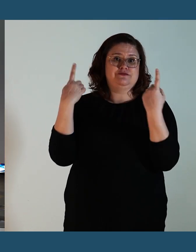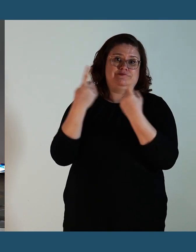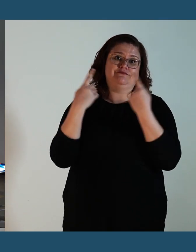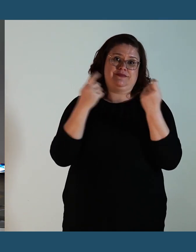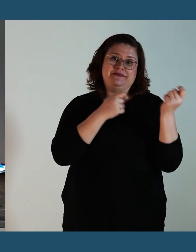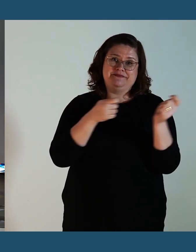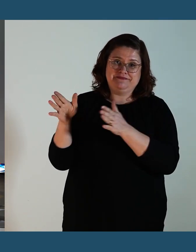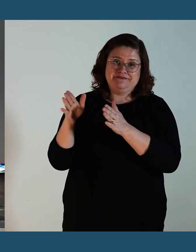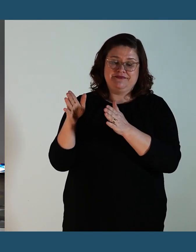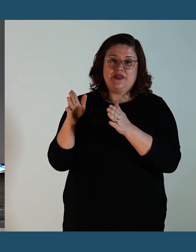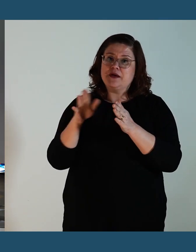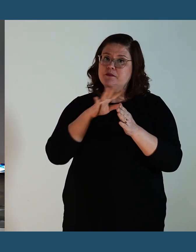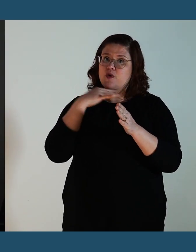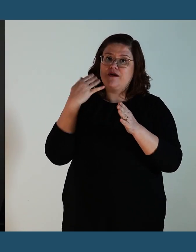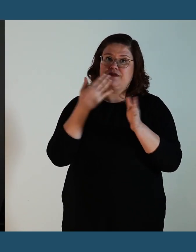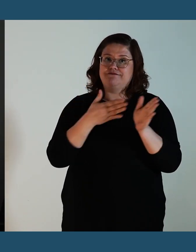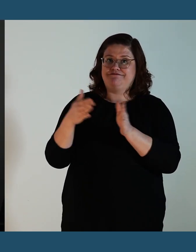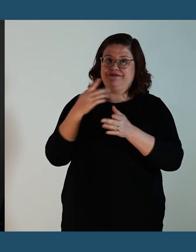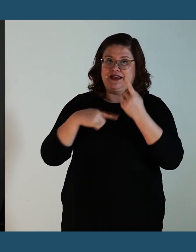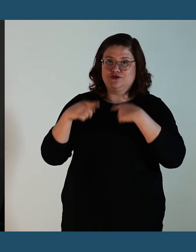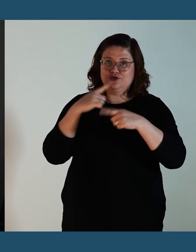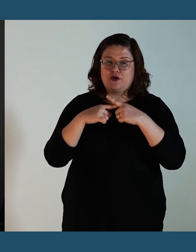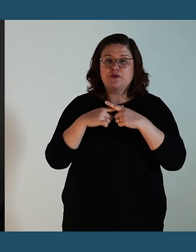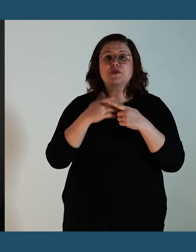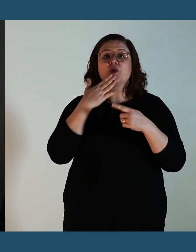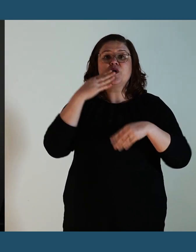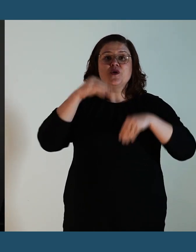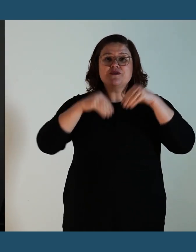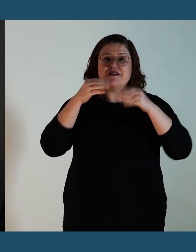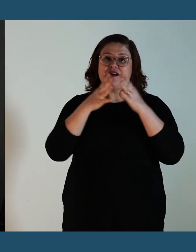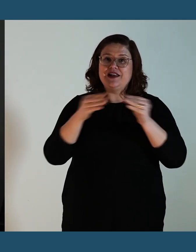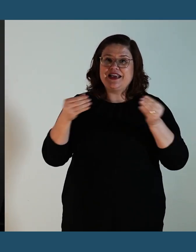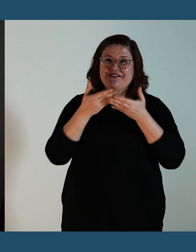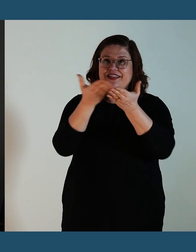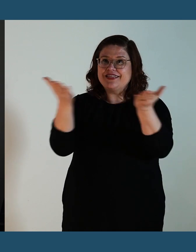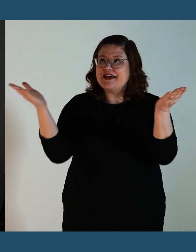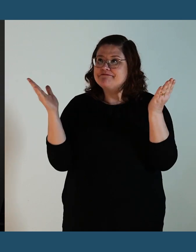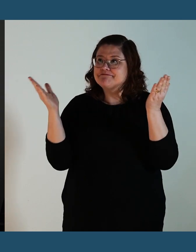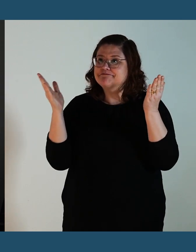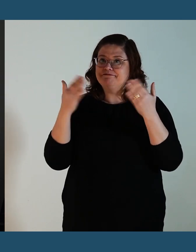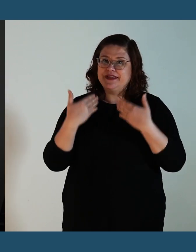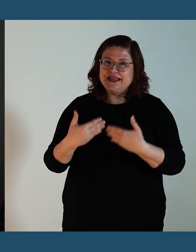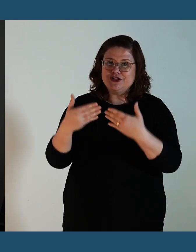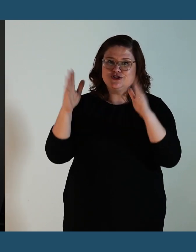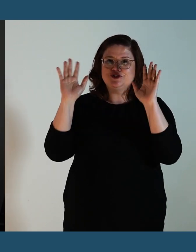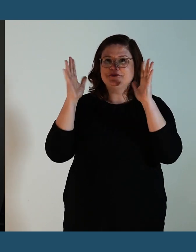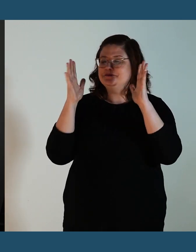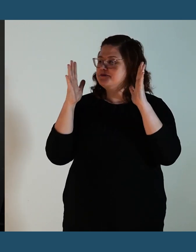saatiin käydä tätä arvokasta keskustelua. Ja hyvää vaalikevättä kaikille. Kiitos.